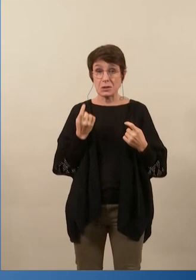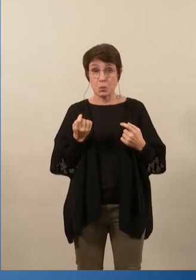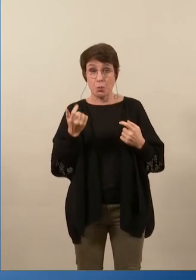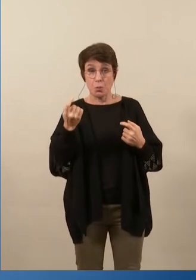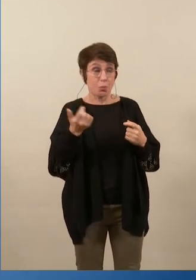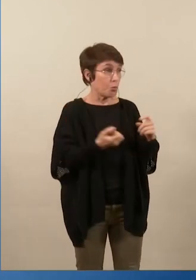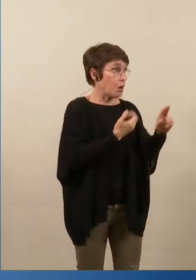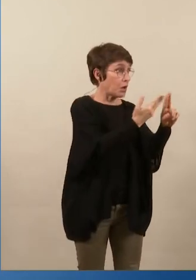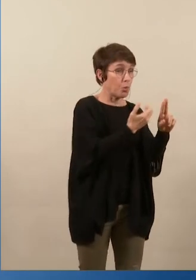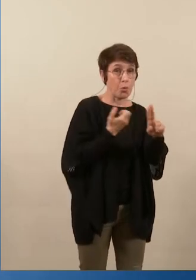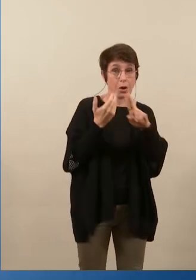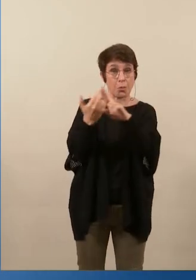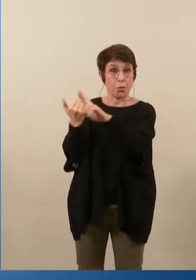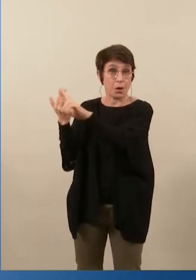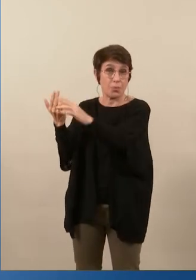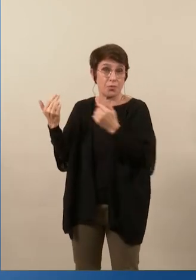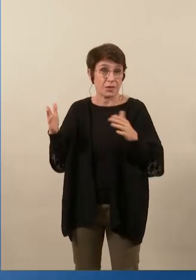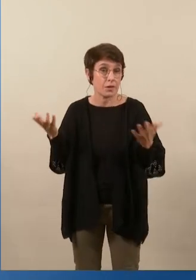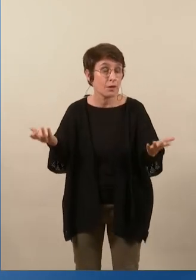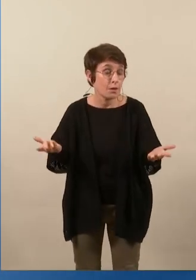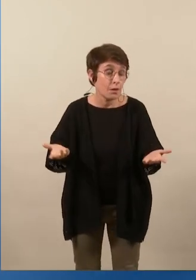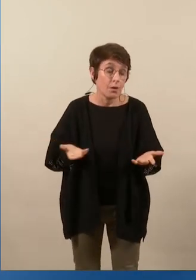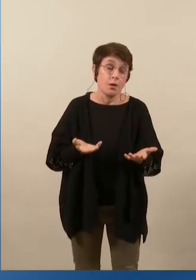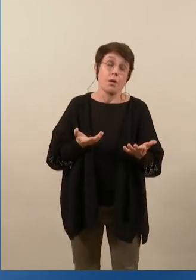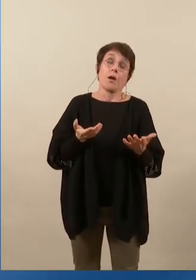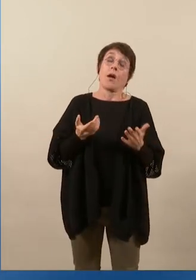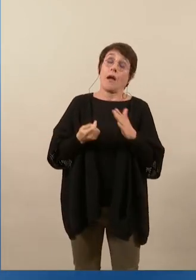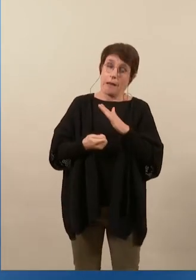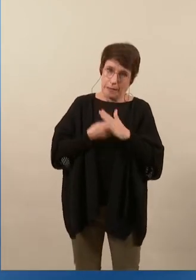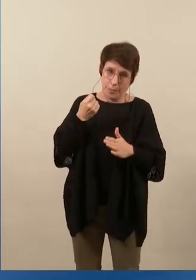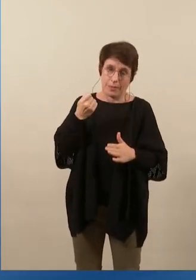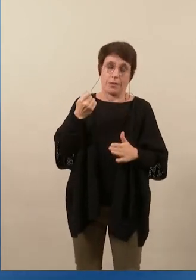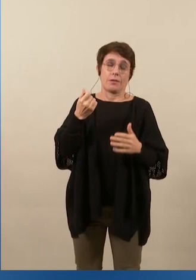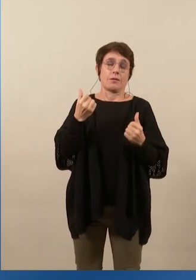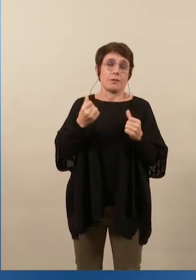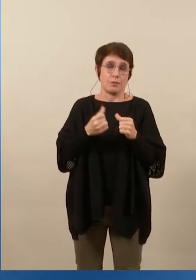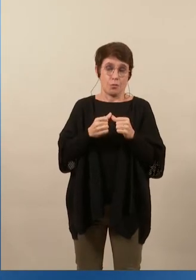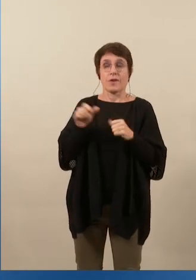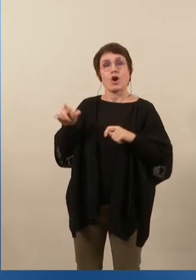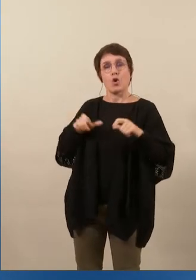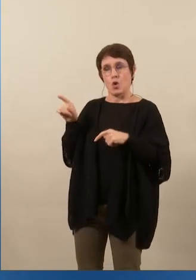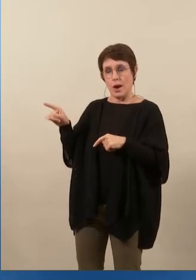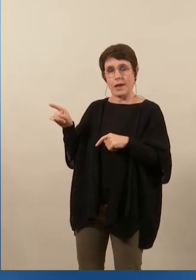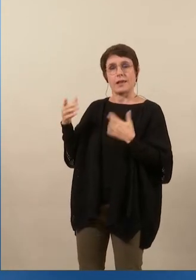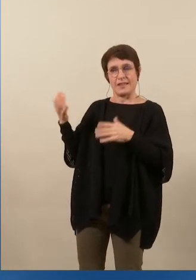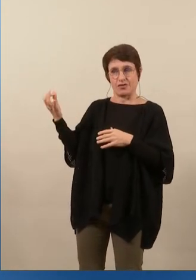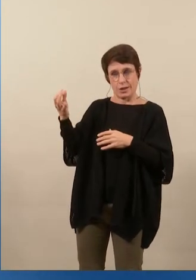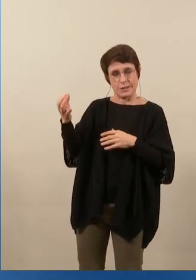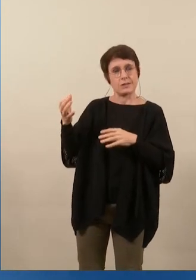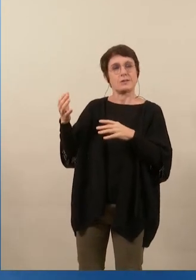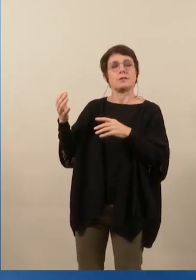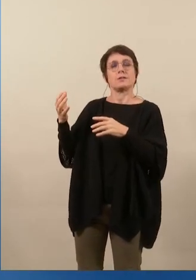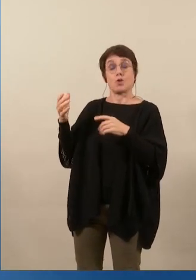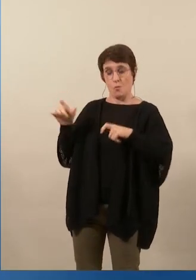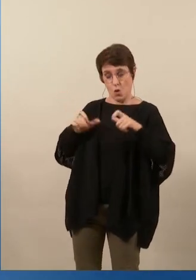qu'il a pu y avoir sur ce rapport développement durable et encore une fois je remercie aelà de ma de ma collègue Khadija d' bien d'avoir bien voulu le le